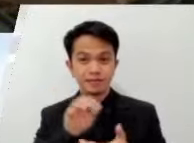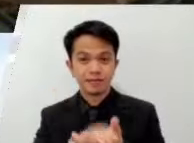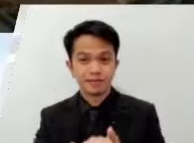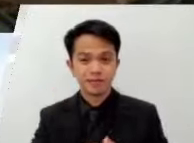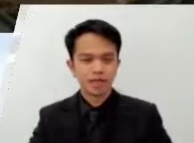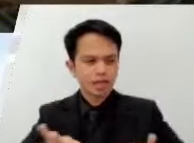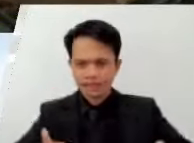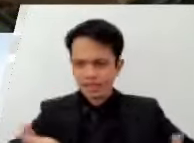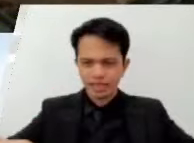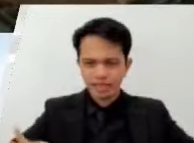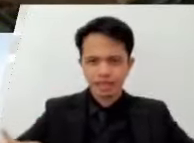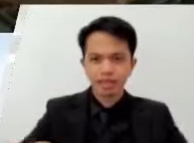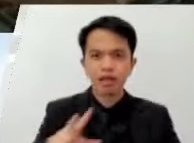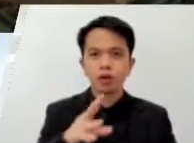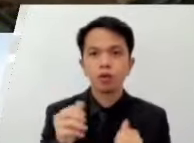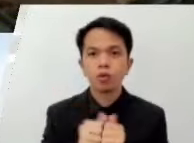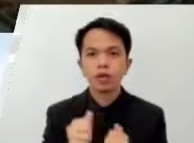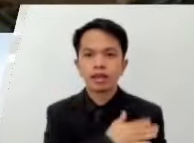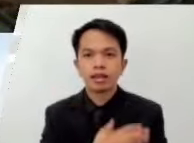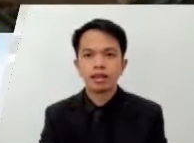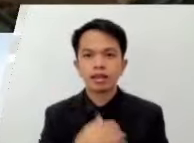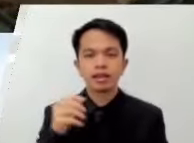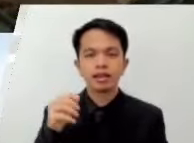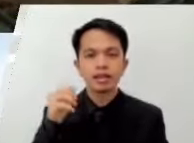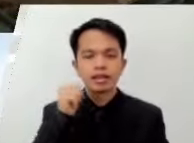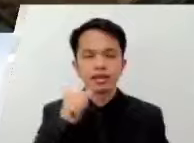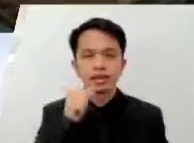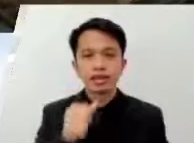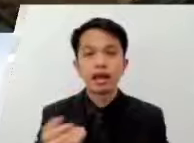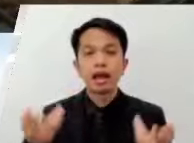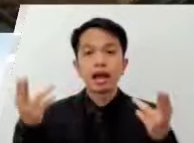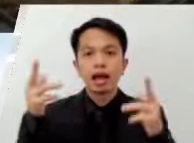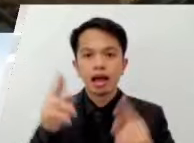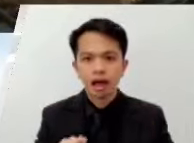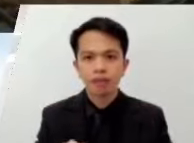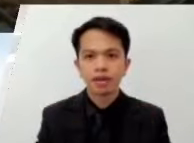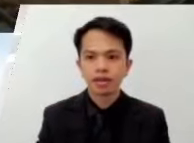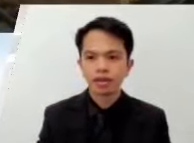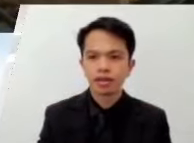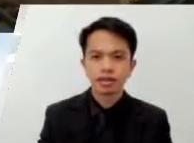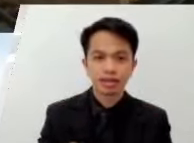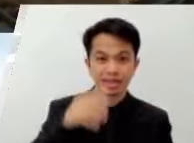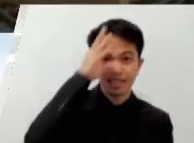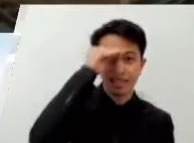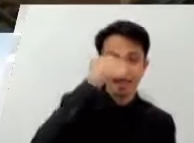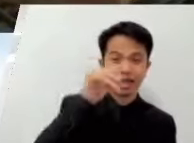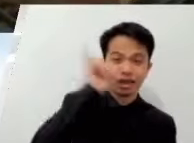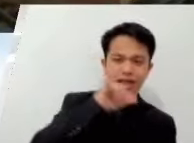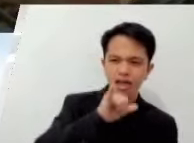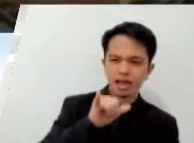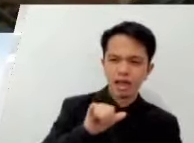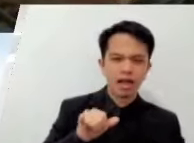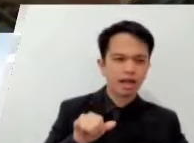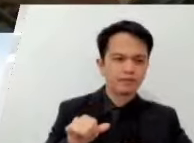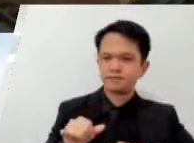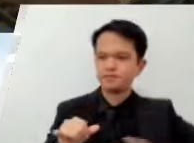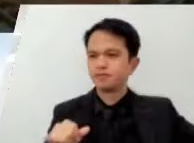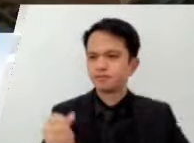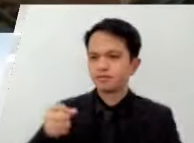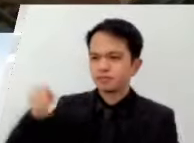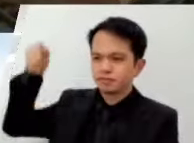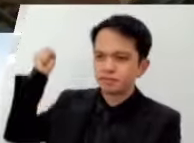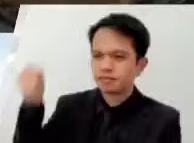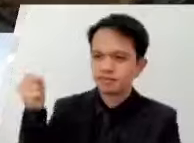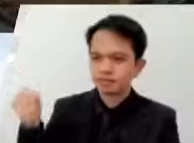babae. And it turned out na sila yung napagbuntunan ng suspect at kumuha ng itak